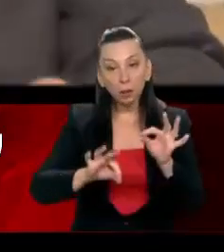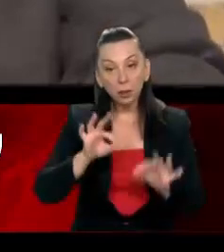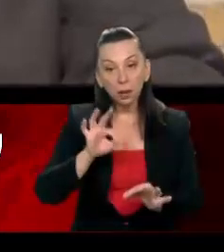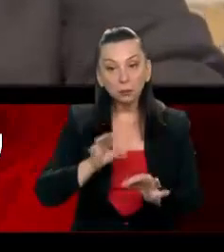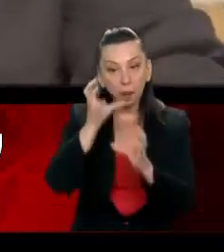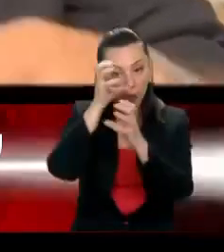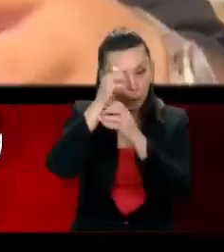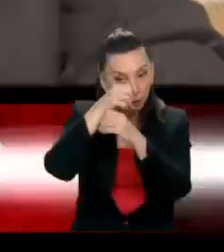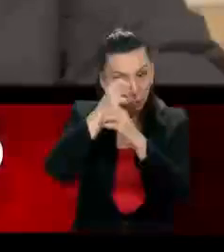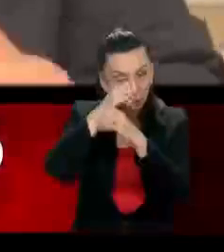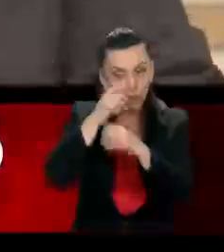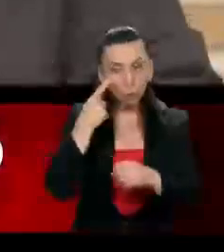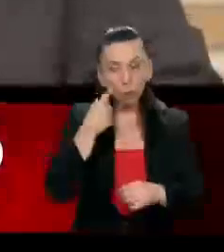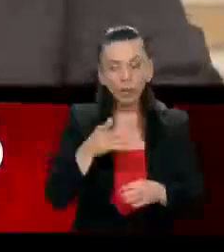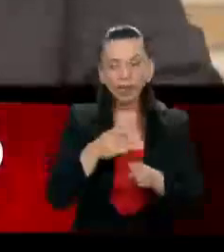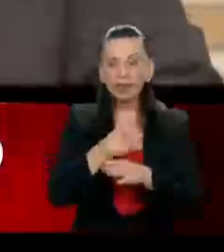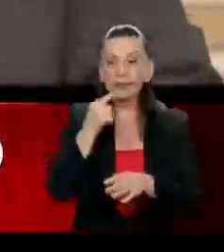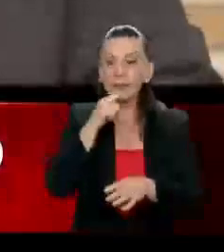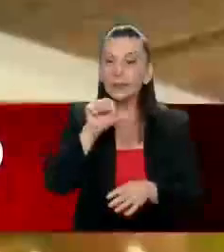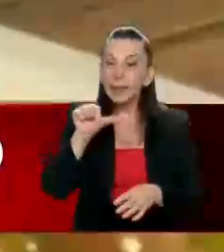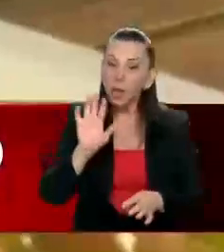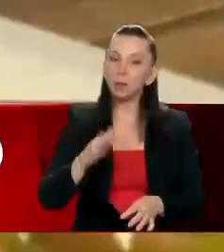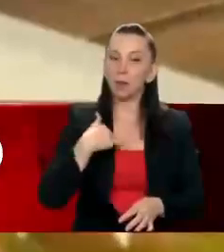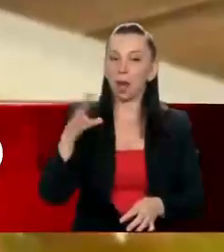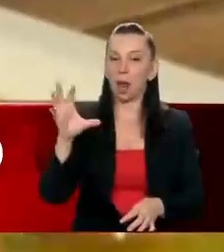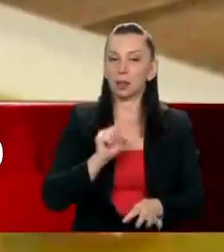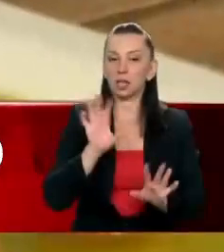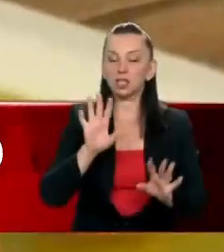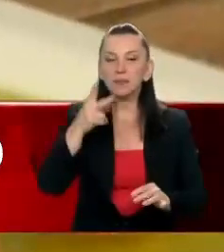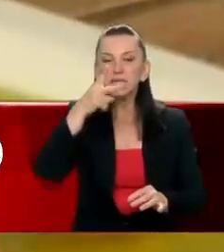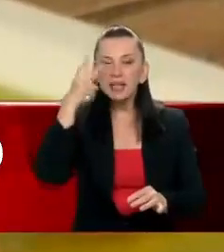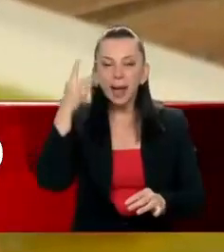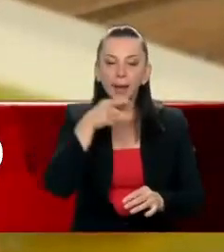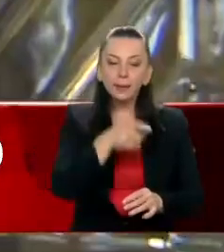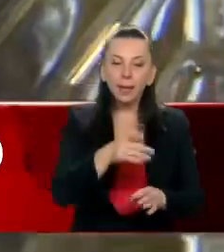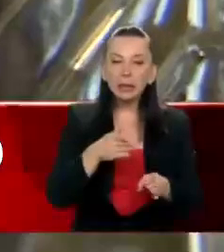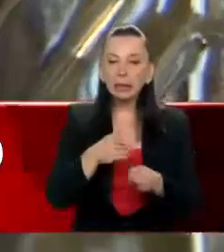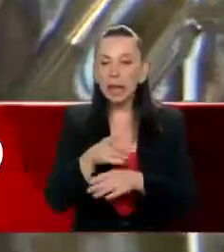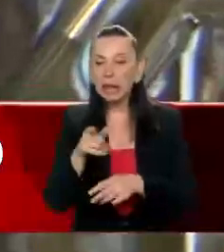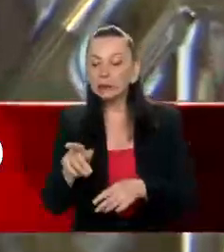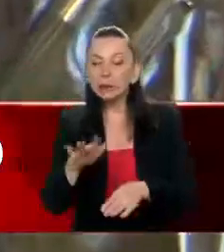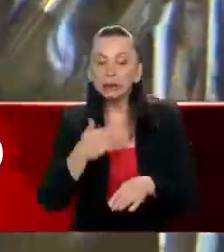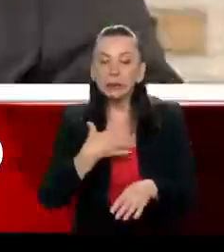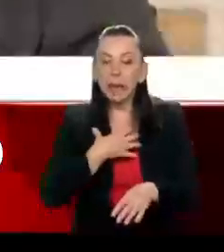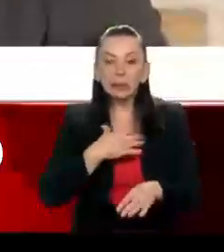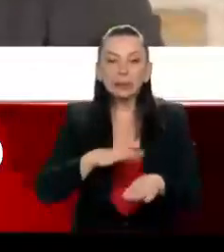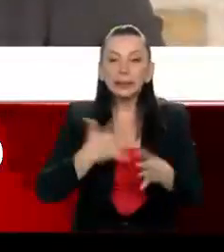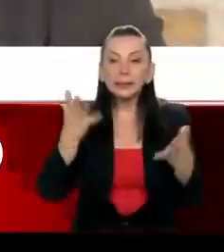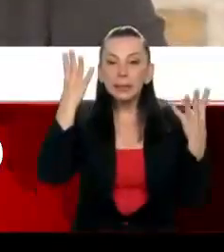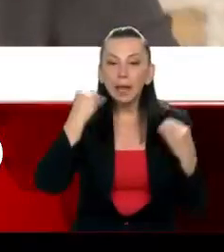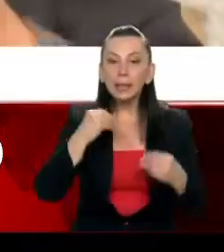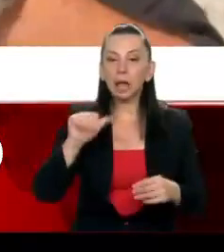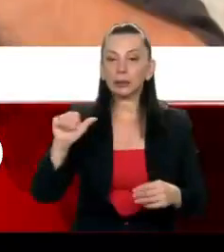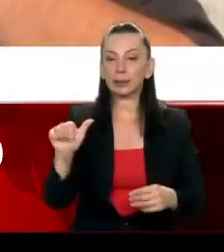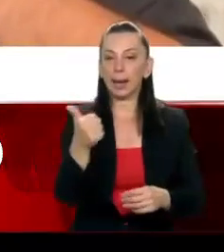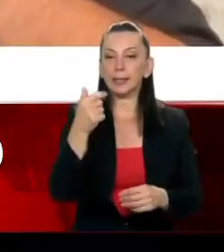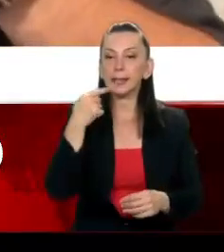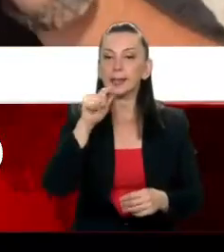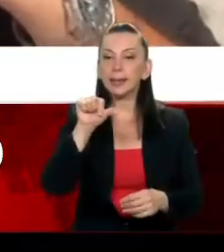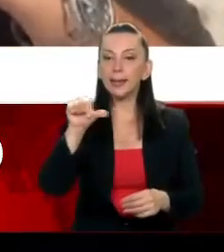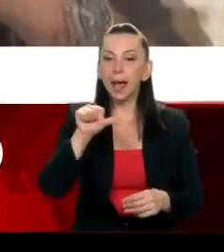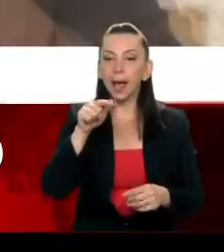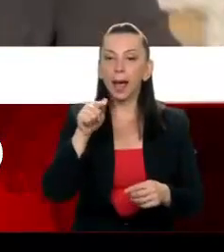tahlile sokup, gerçek zeytinyağı ise satın alacağız. Peki sahtesini gerçeğinden nasıl ayırt edeceğiz? Kaliteli bir zeytinyağı